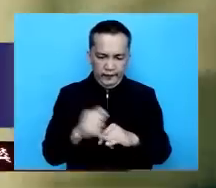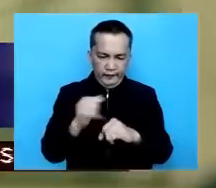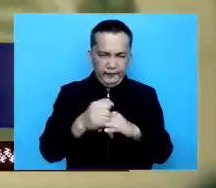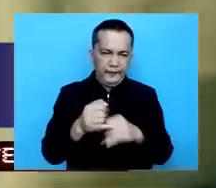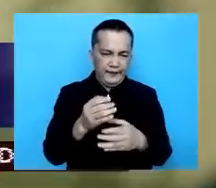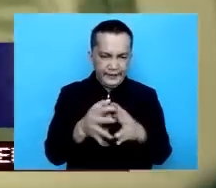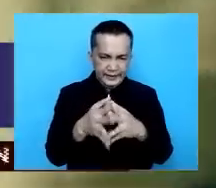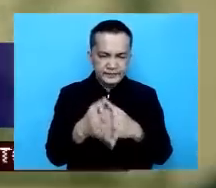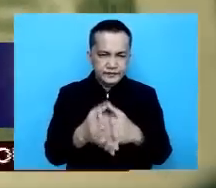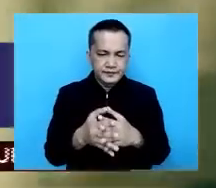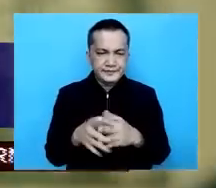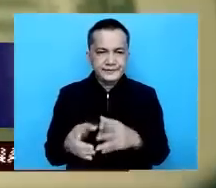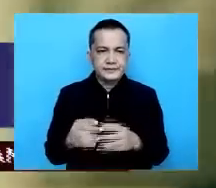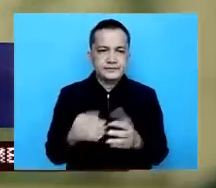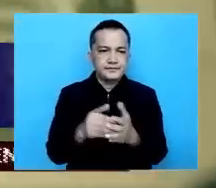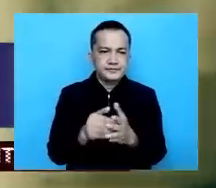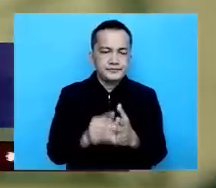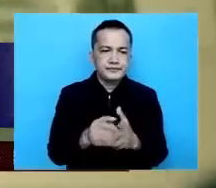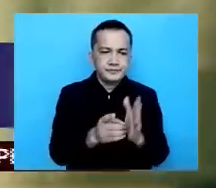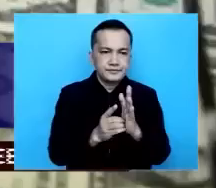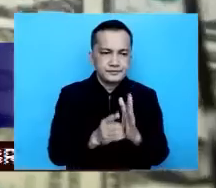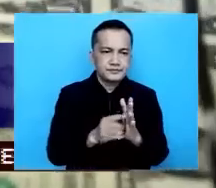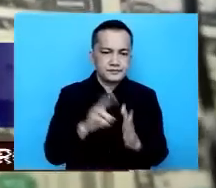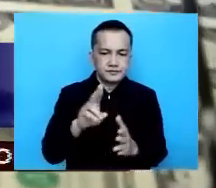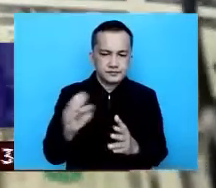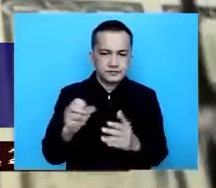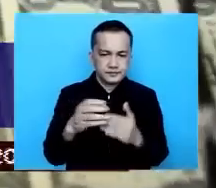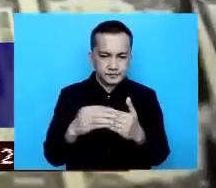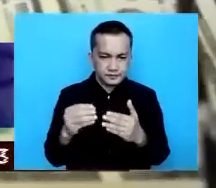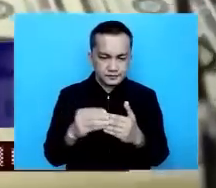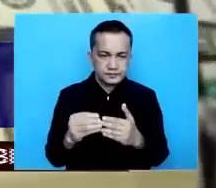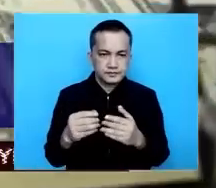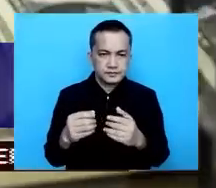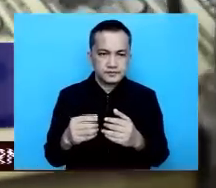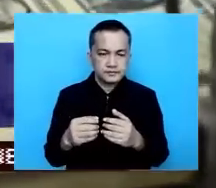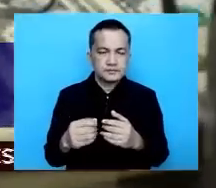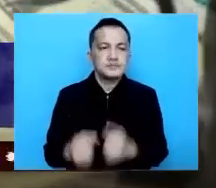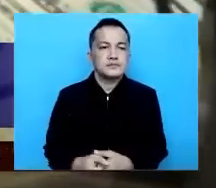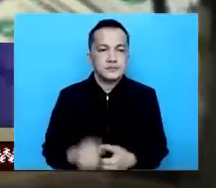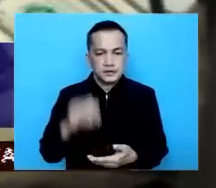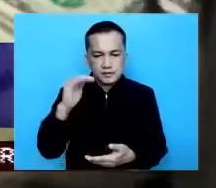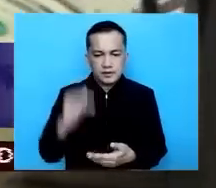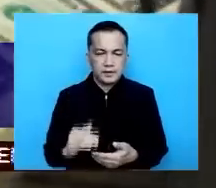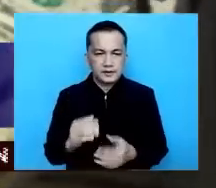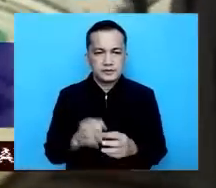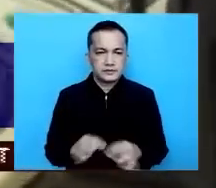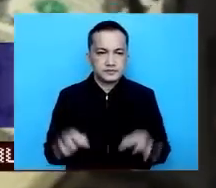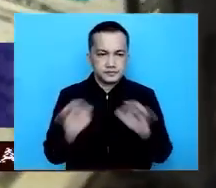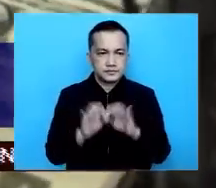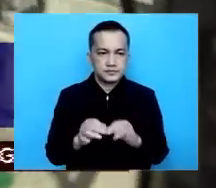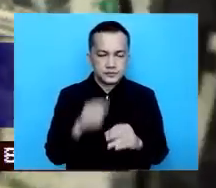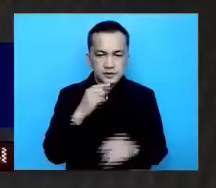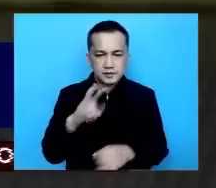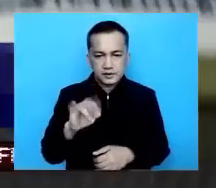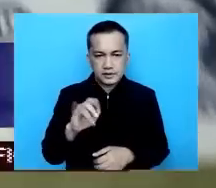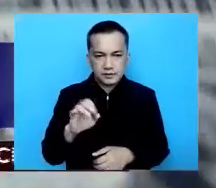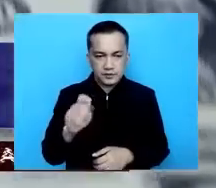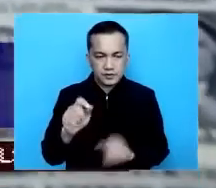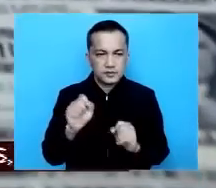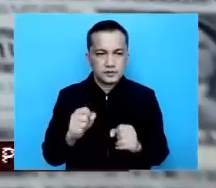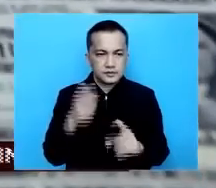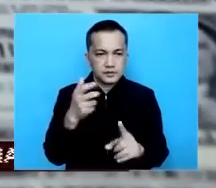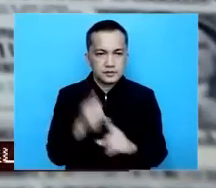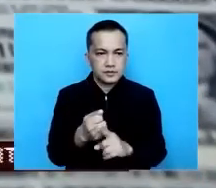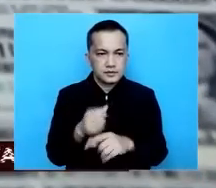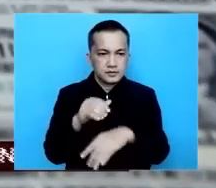Amerika na siyang nagpahina sa demand sa US dollar at nagpapababa ng halaga nito. Pero babala ni Ricafort, posibleng maapektuhan ng